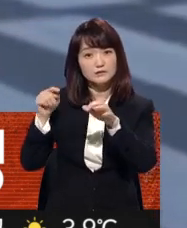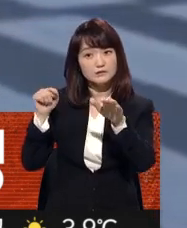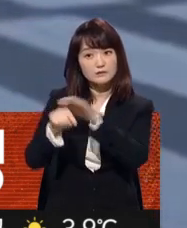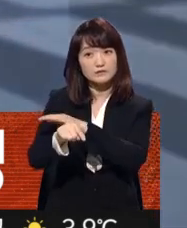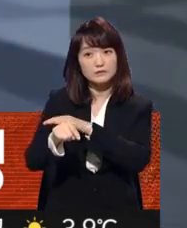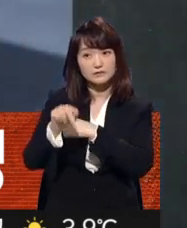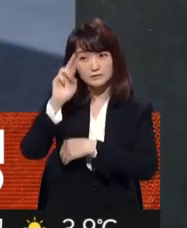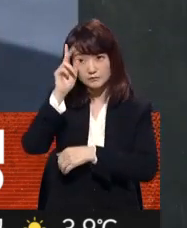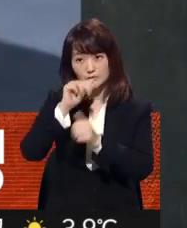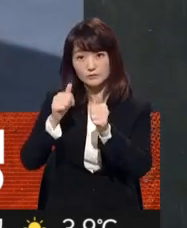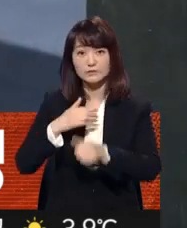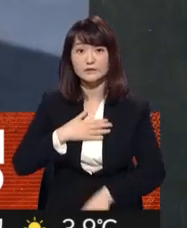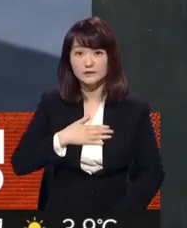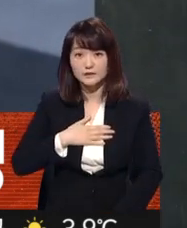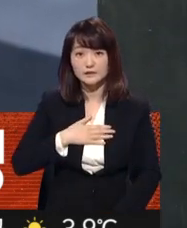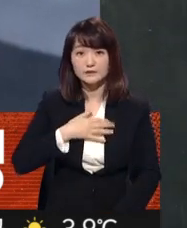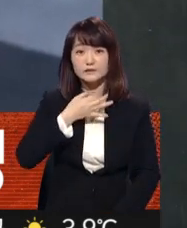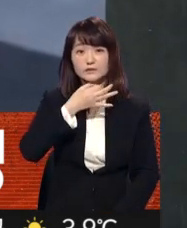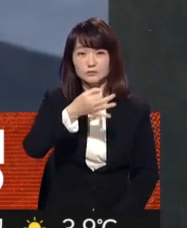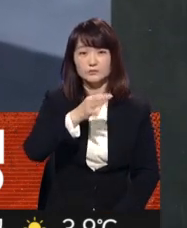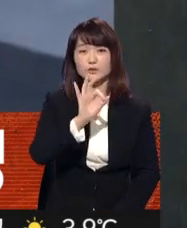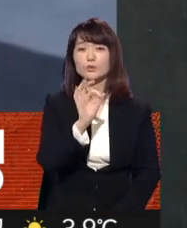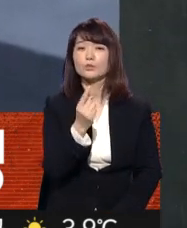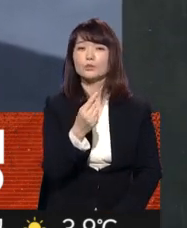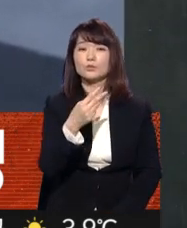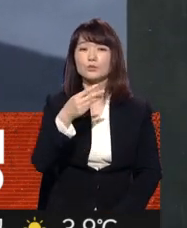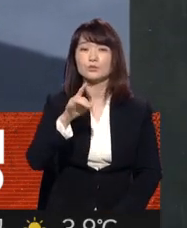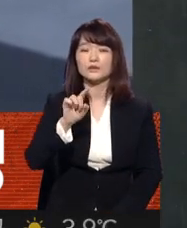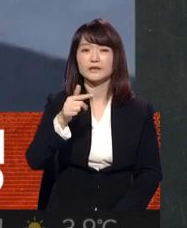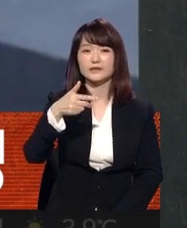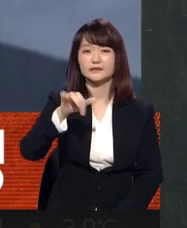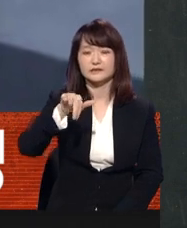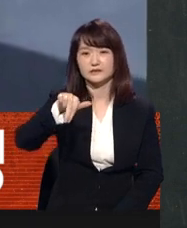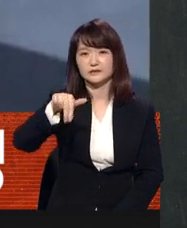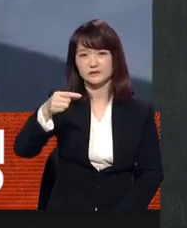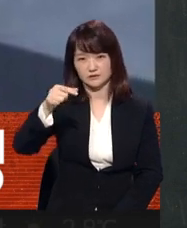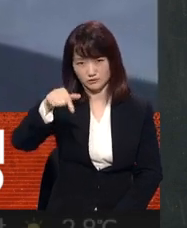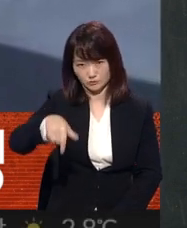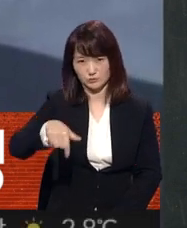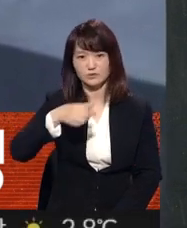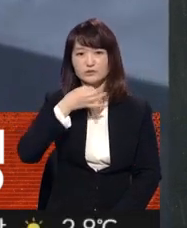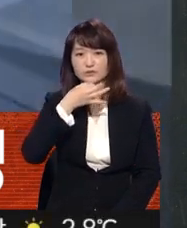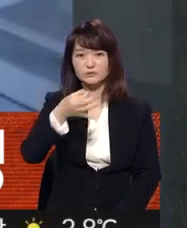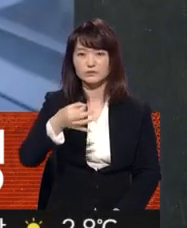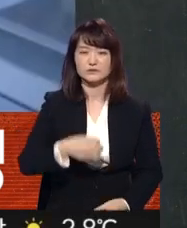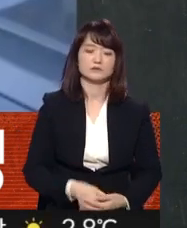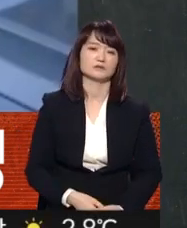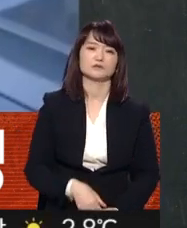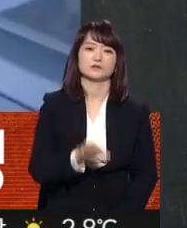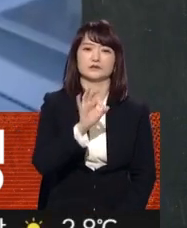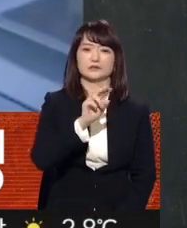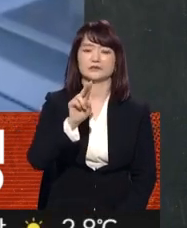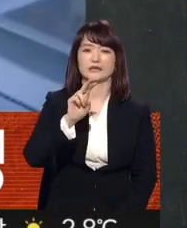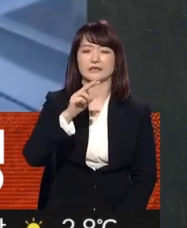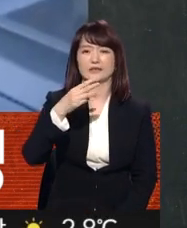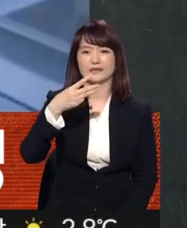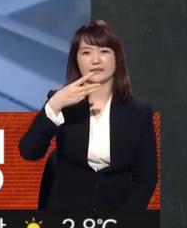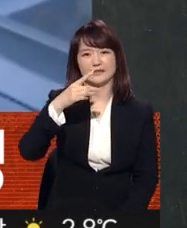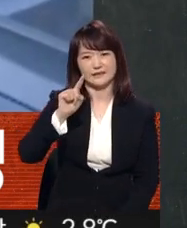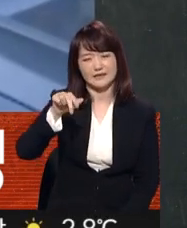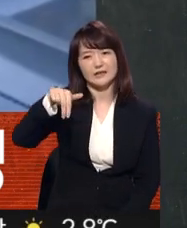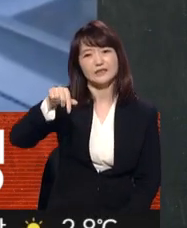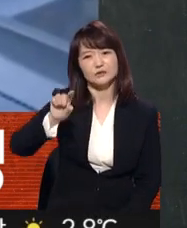박 변호사님 아시잖아요 오렌지족이라고 얘기를 했었죠 오렌지적인데 또 한편으로는 야타족이라는 얘기도 있어요 왜냐하면